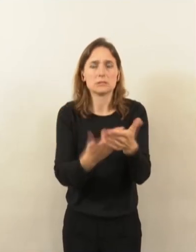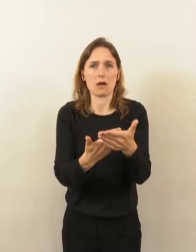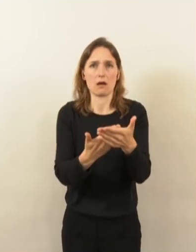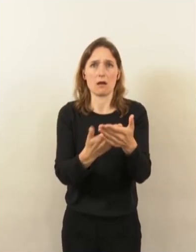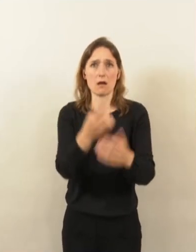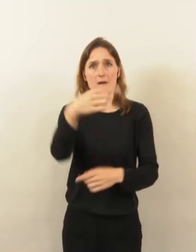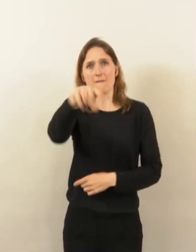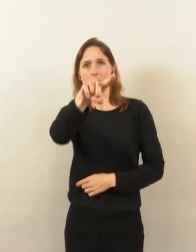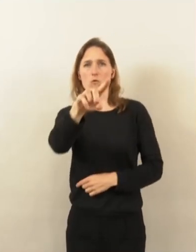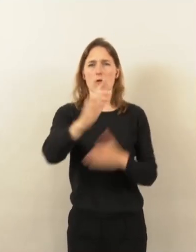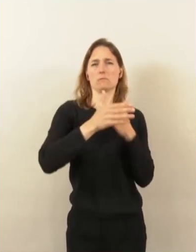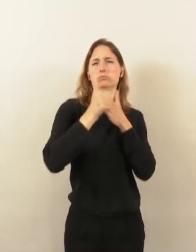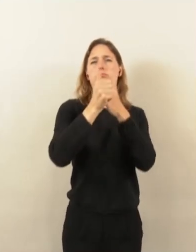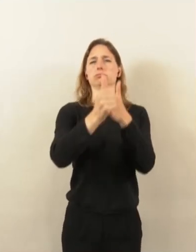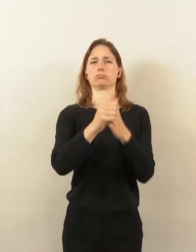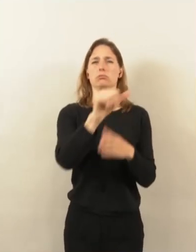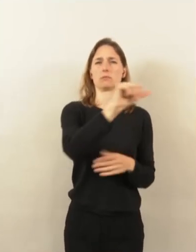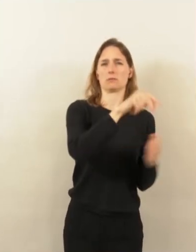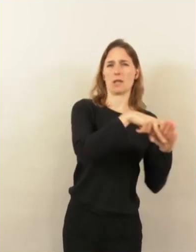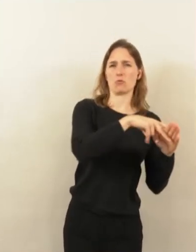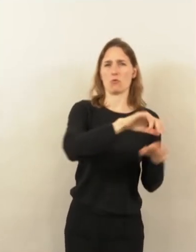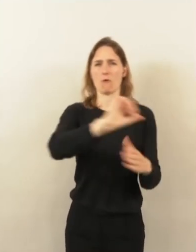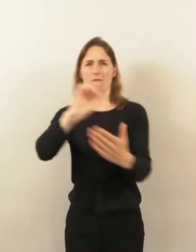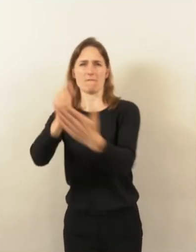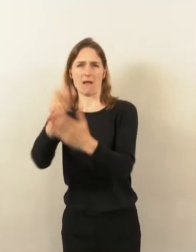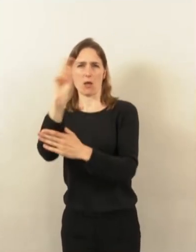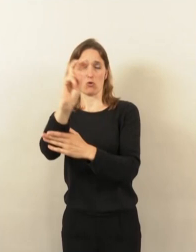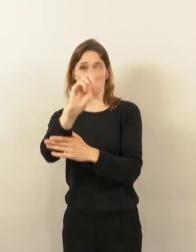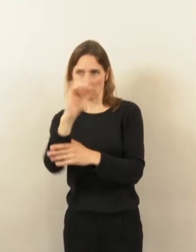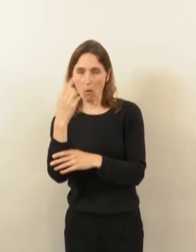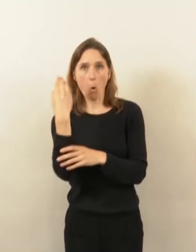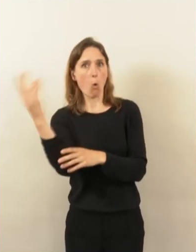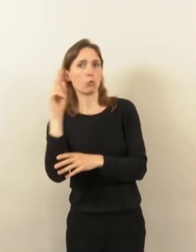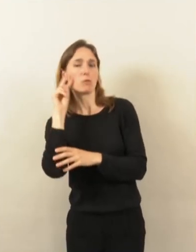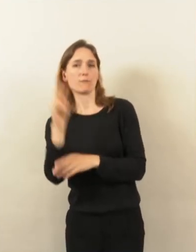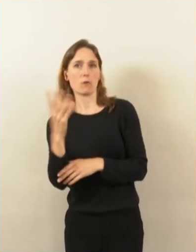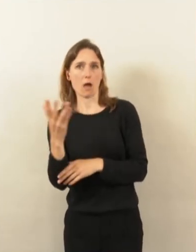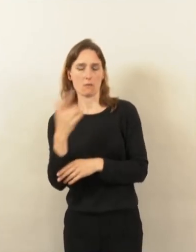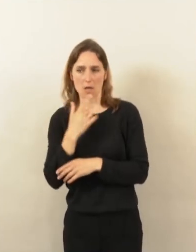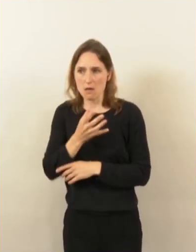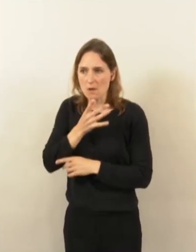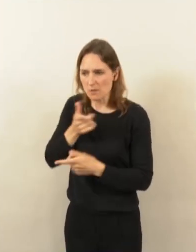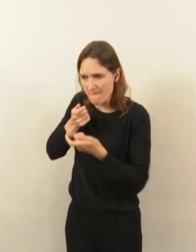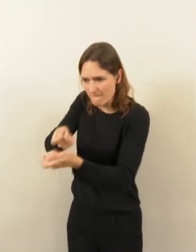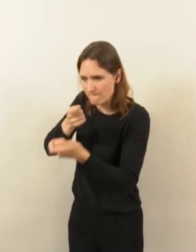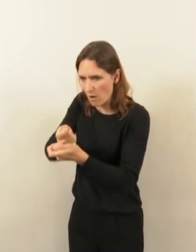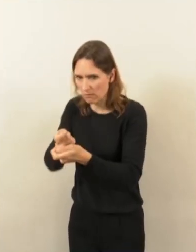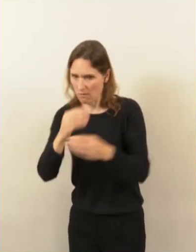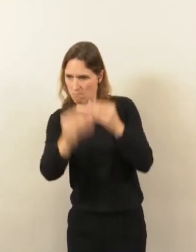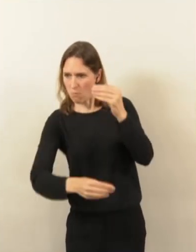et l'oméga de l'écologie mais il est impossible d'obliger 160 000 grenots à sauver la planète